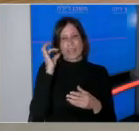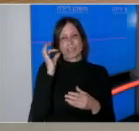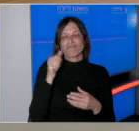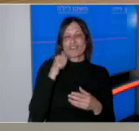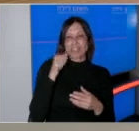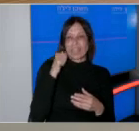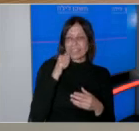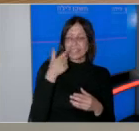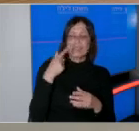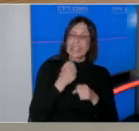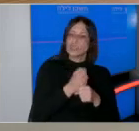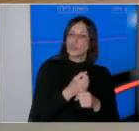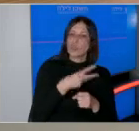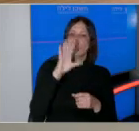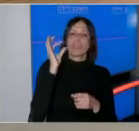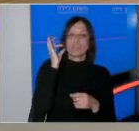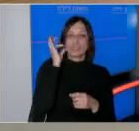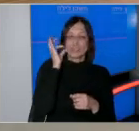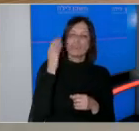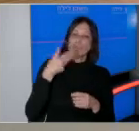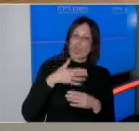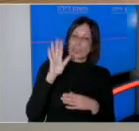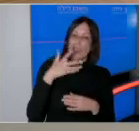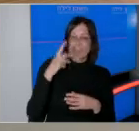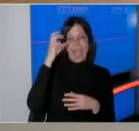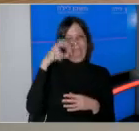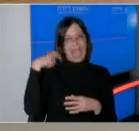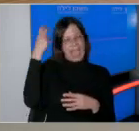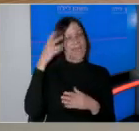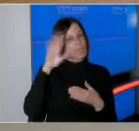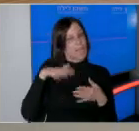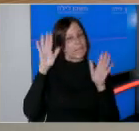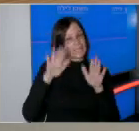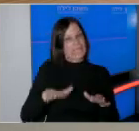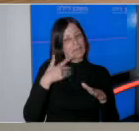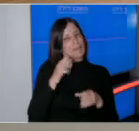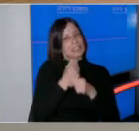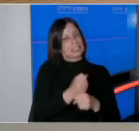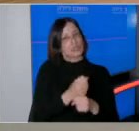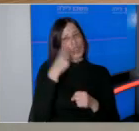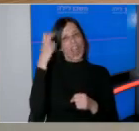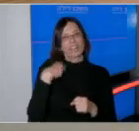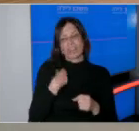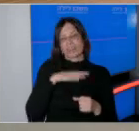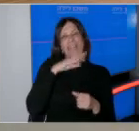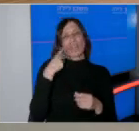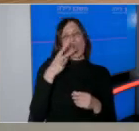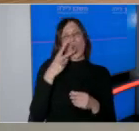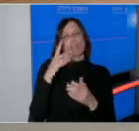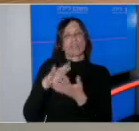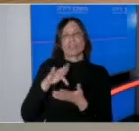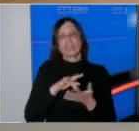ייצוג ליוצאי ארצות ערב והאסלאם, וכמובן ייצוג לערבים. כי לי נמאס להביט לכל מוסד שלטון נבחר